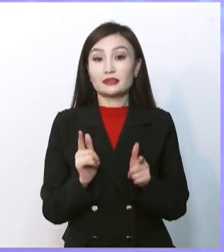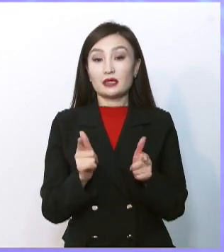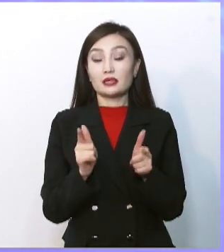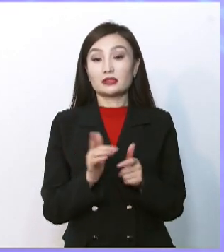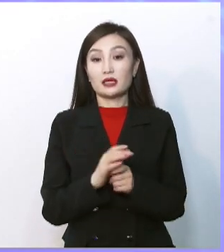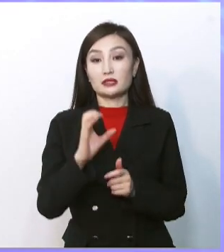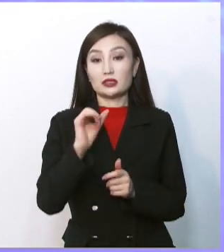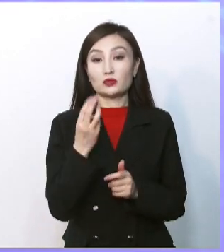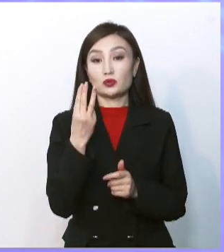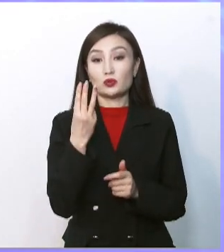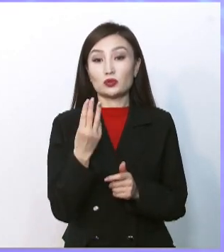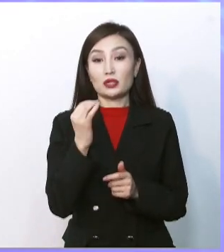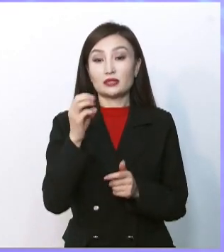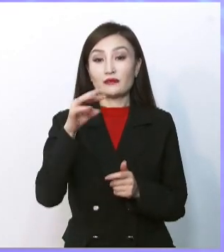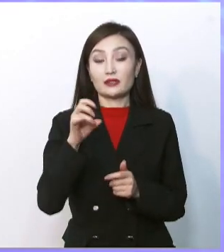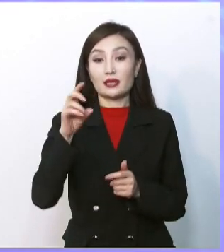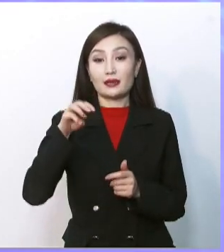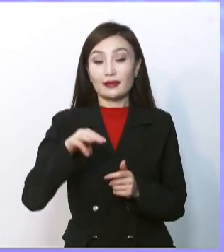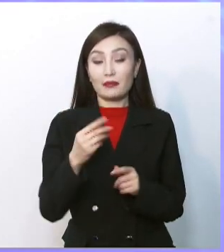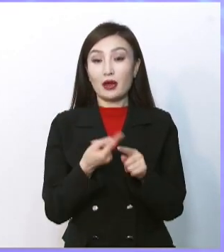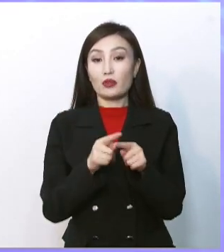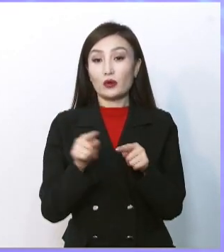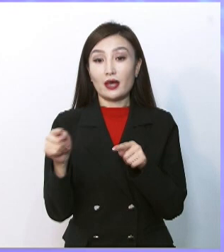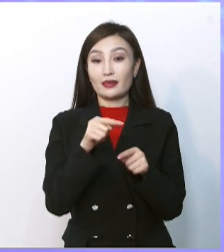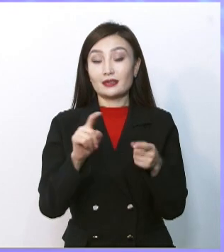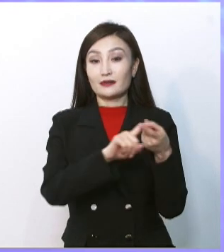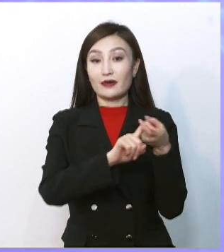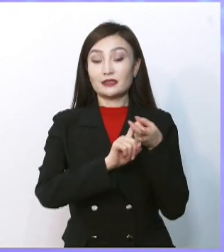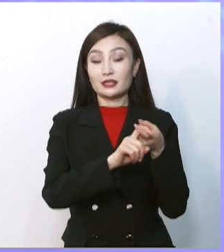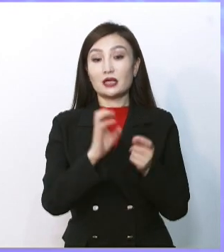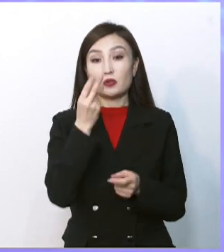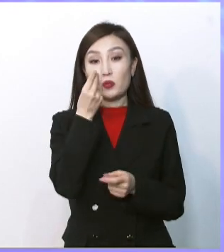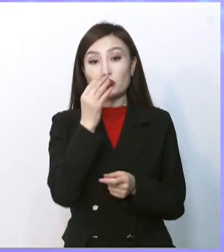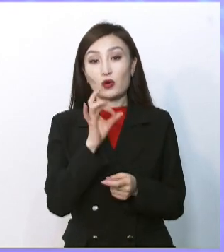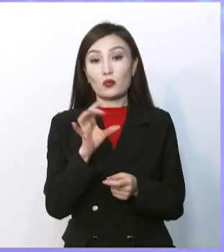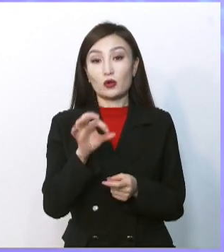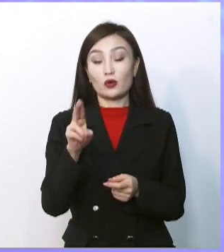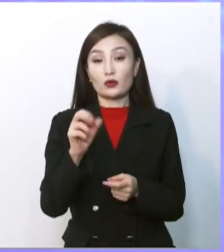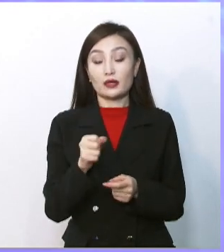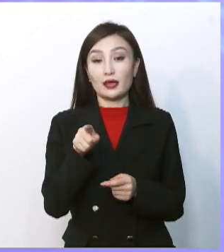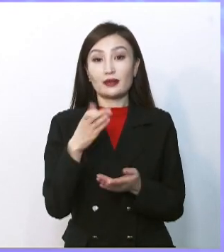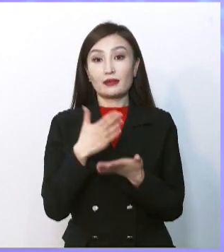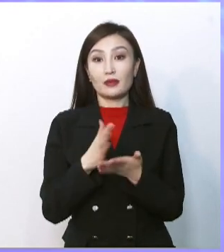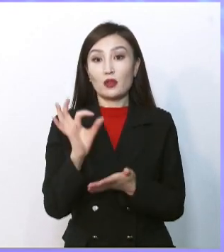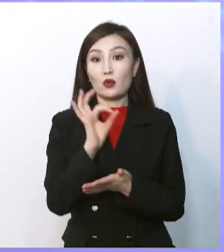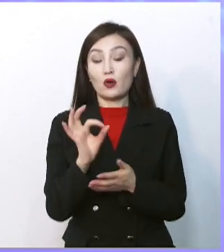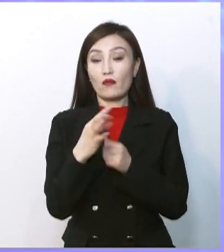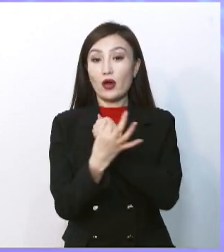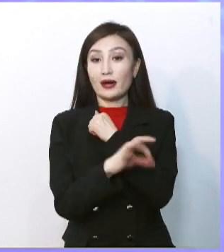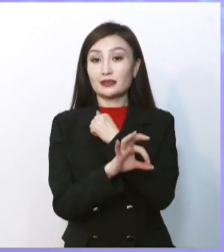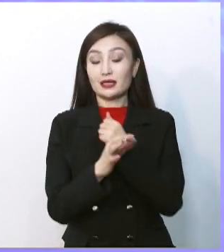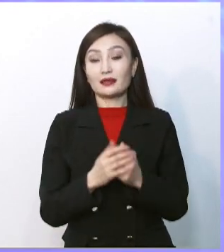с существительным, с которым они связаны. В мужском роде они имеют нулевое